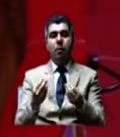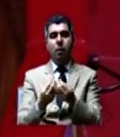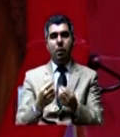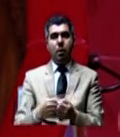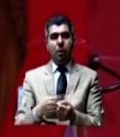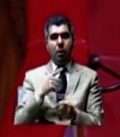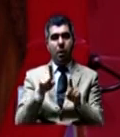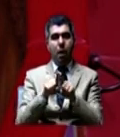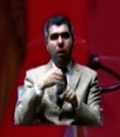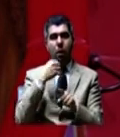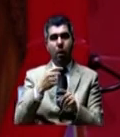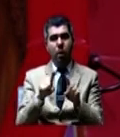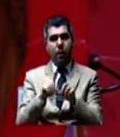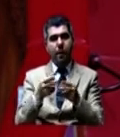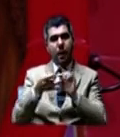اما خارج التغطيه.